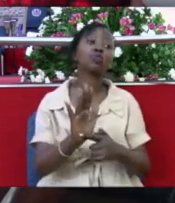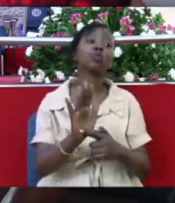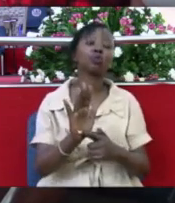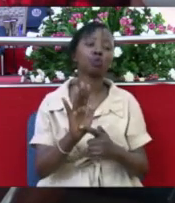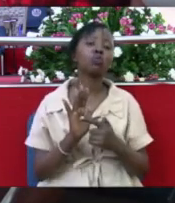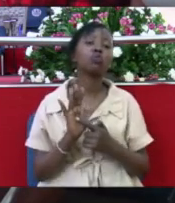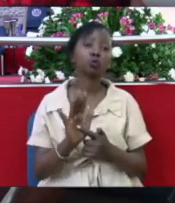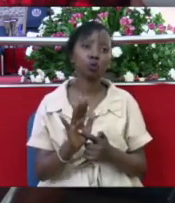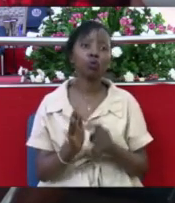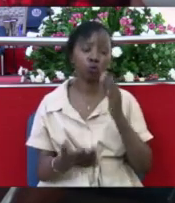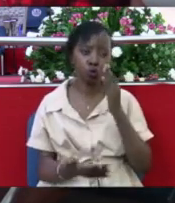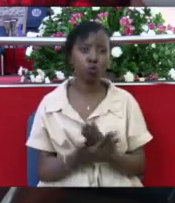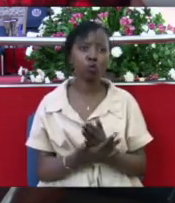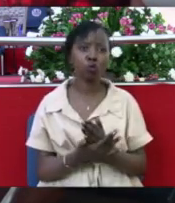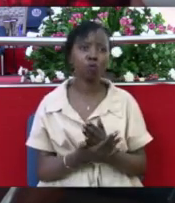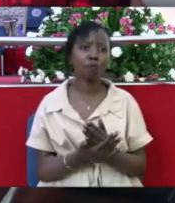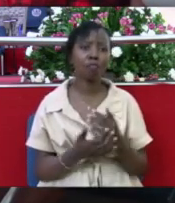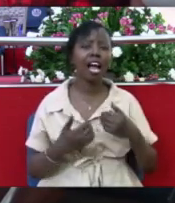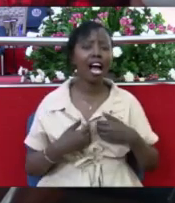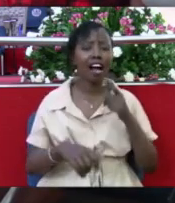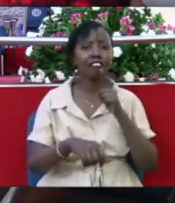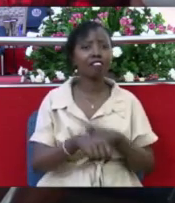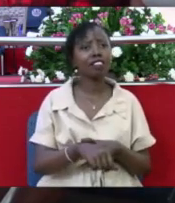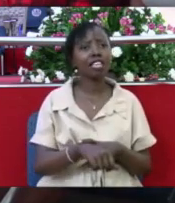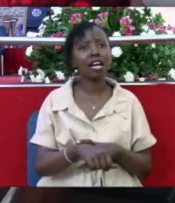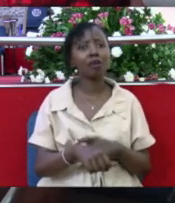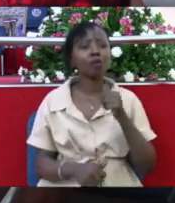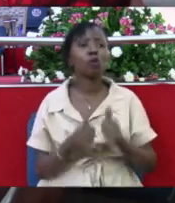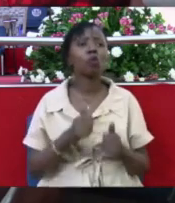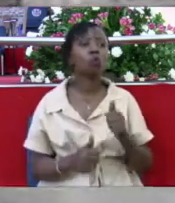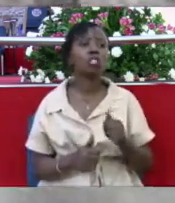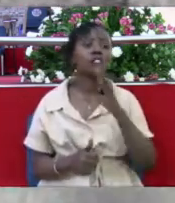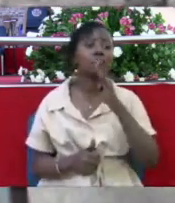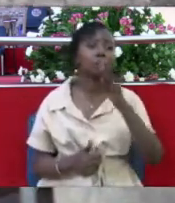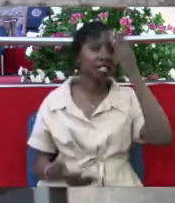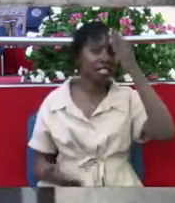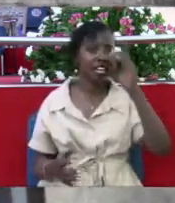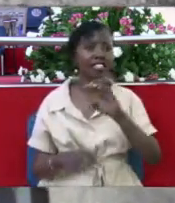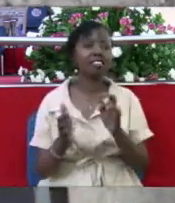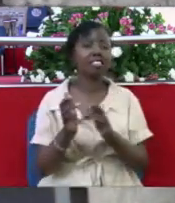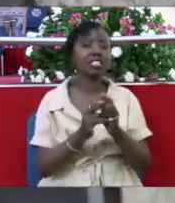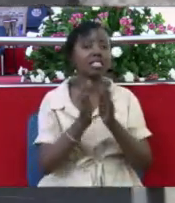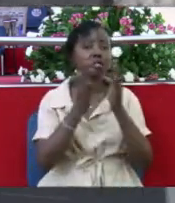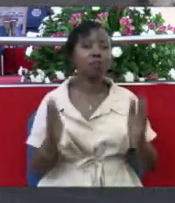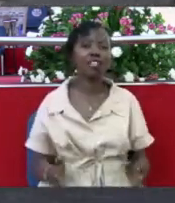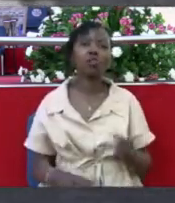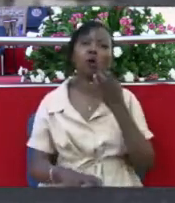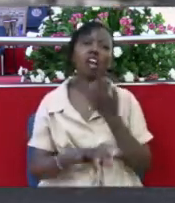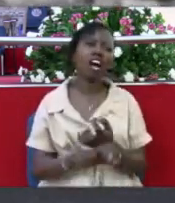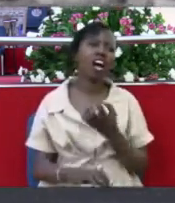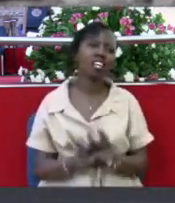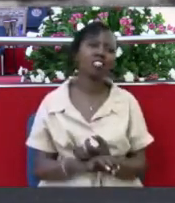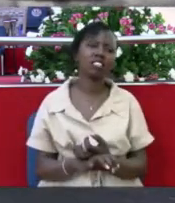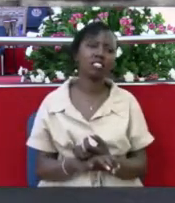show. Itaonyesha. There is a season that is coming that being a Christian will be a crime. Wakati unakuja pengine kuwa Mkristo itakuwa shida.